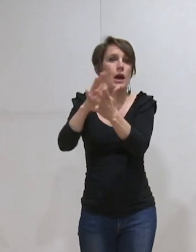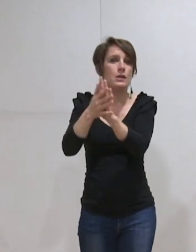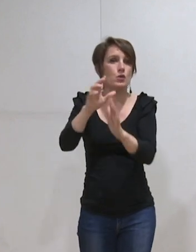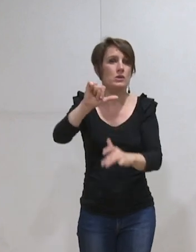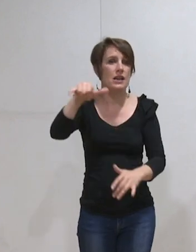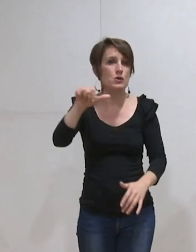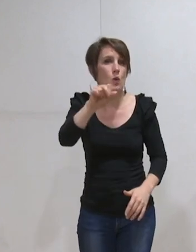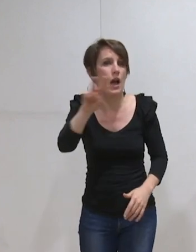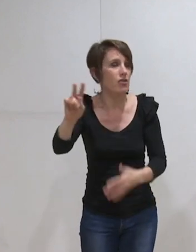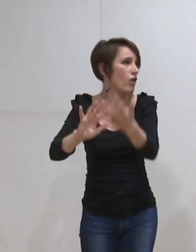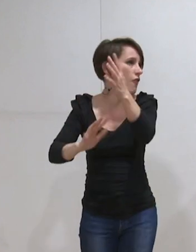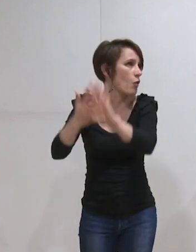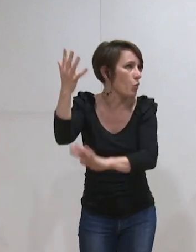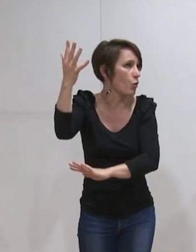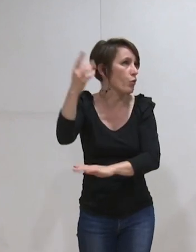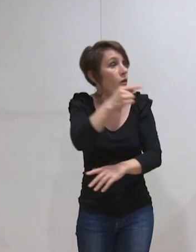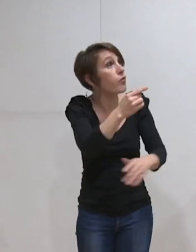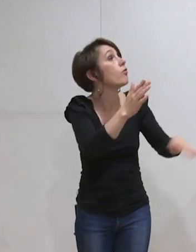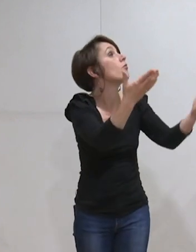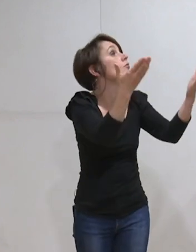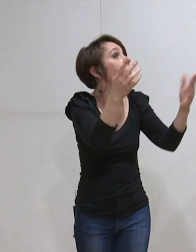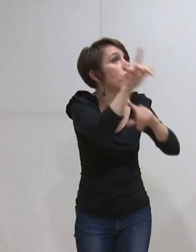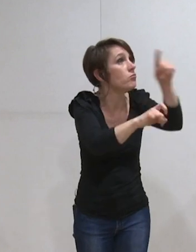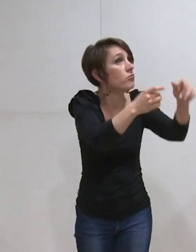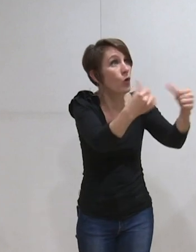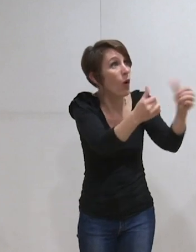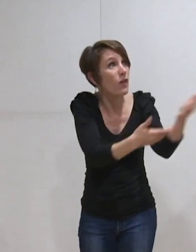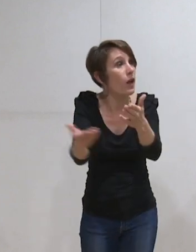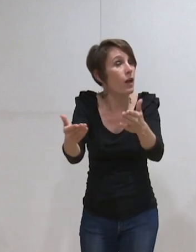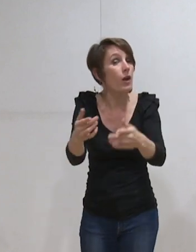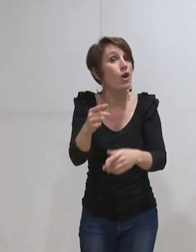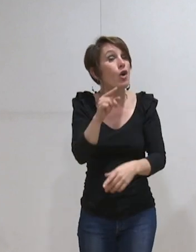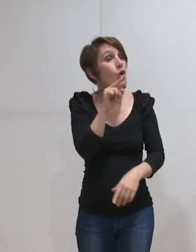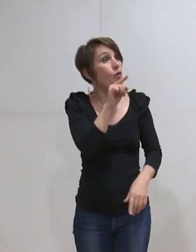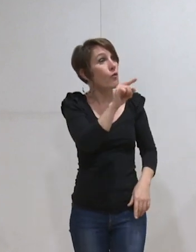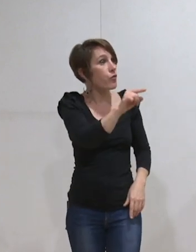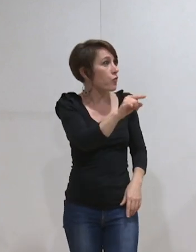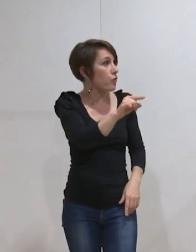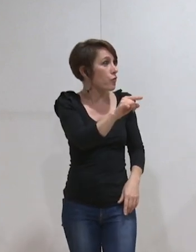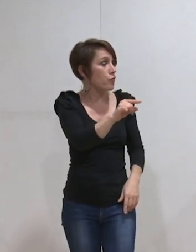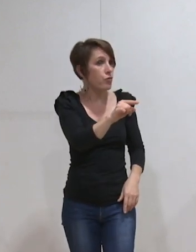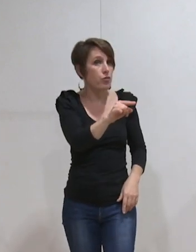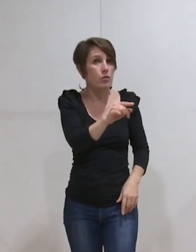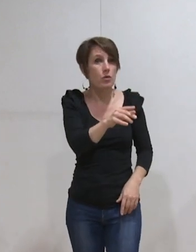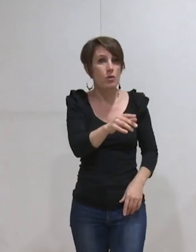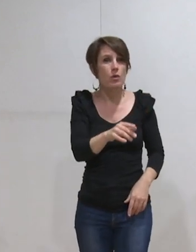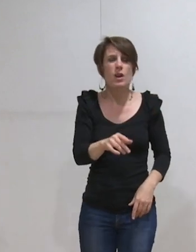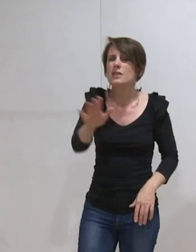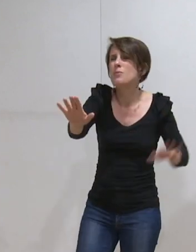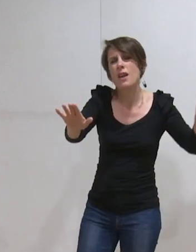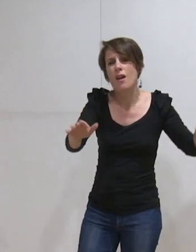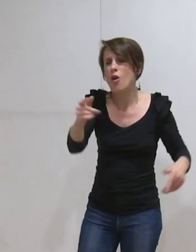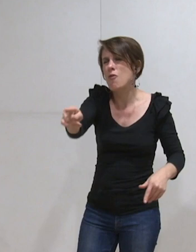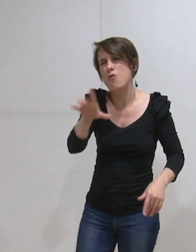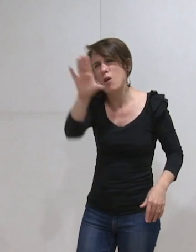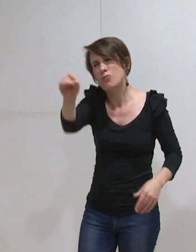noté que vous avez bien évité bien évité d'employer le mot reconstr vous en savez rien du